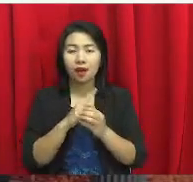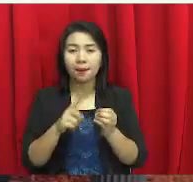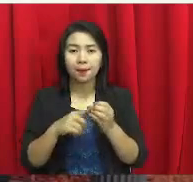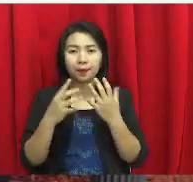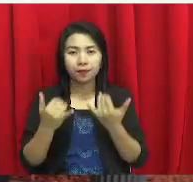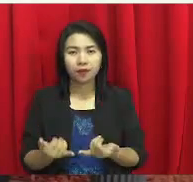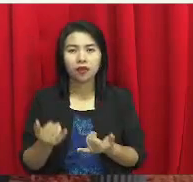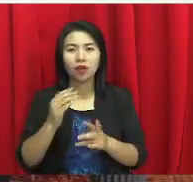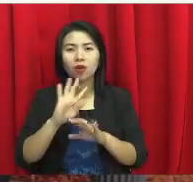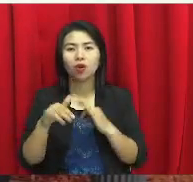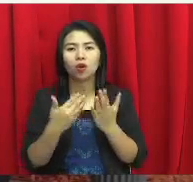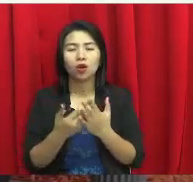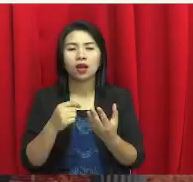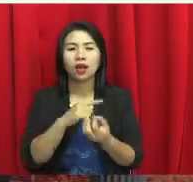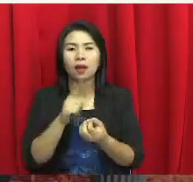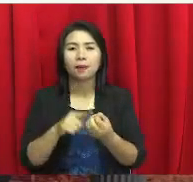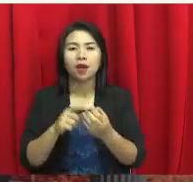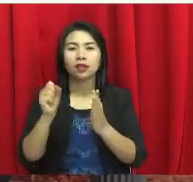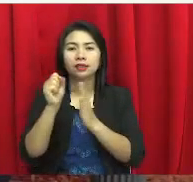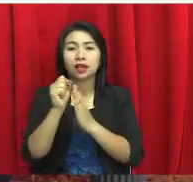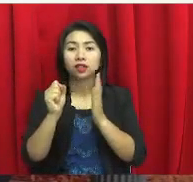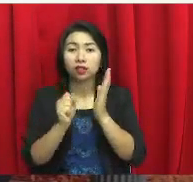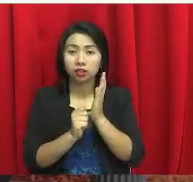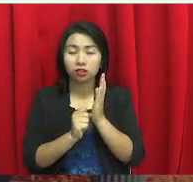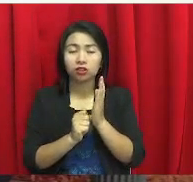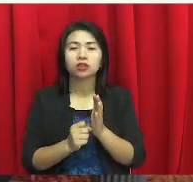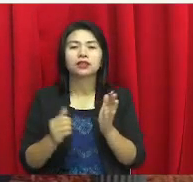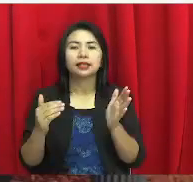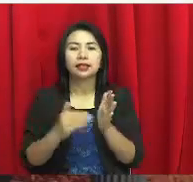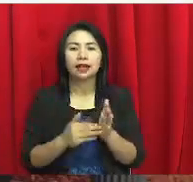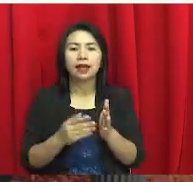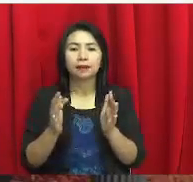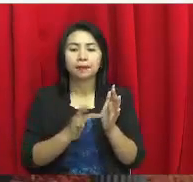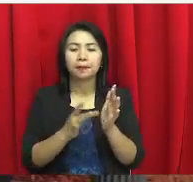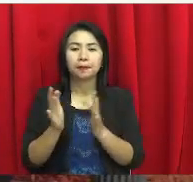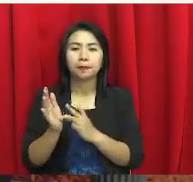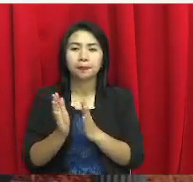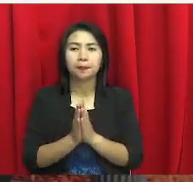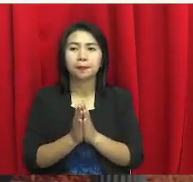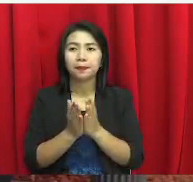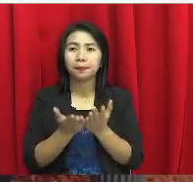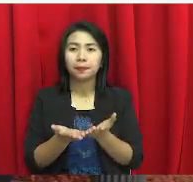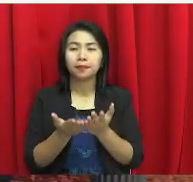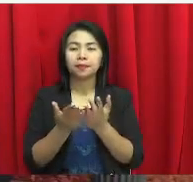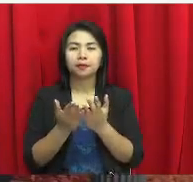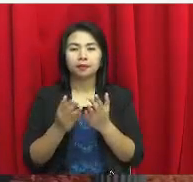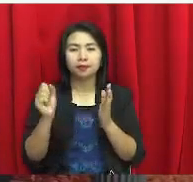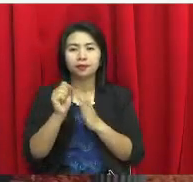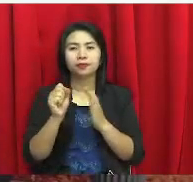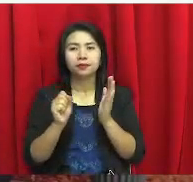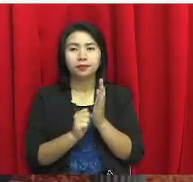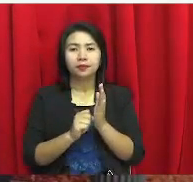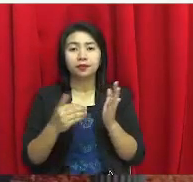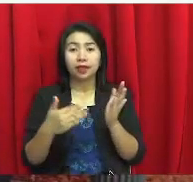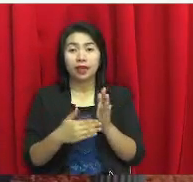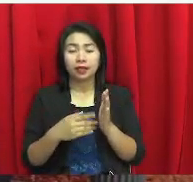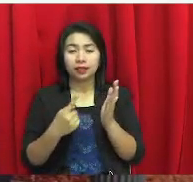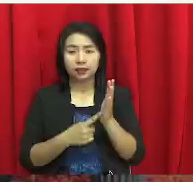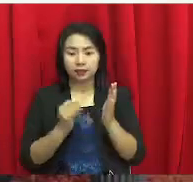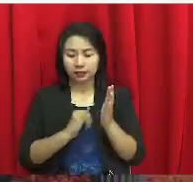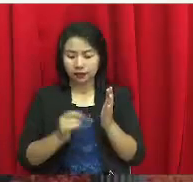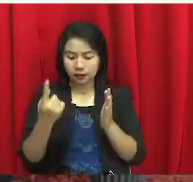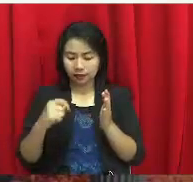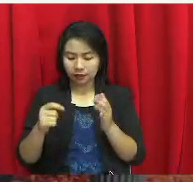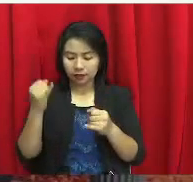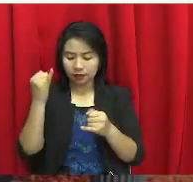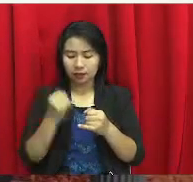na dapat nating sundin. Biblical standards. Ulitin ko lamang po sa inyo because this is the last day of our